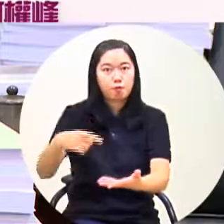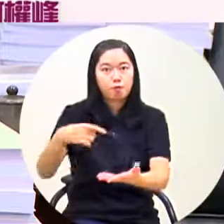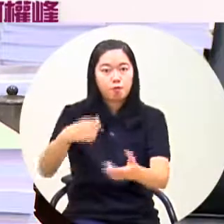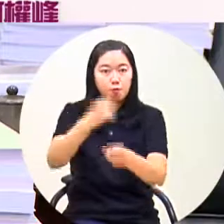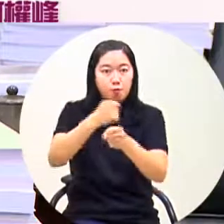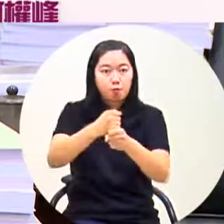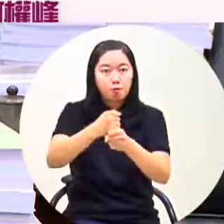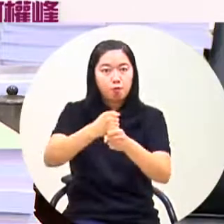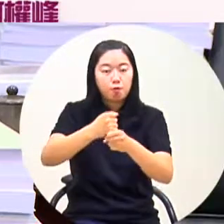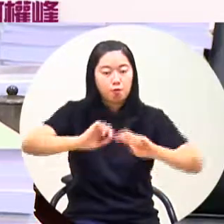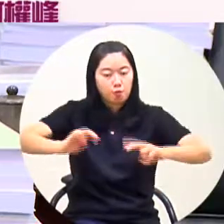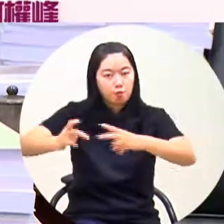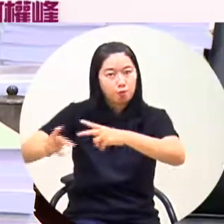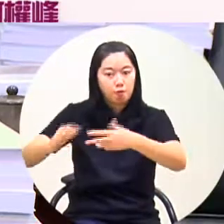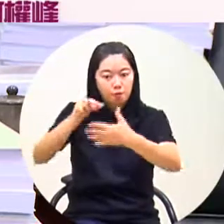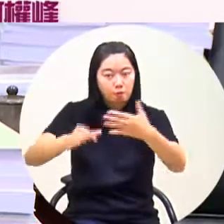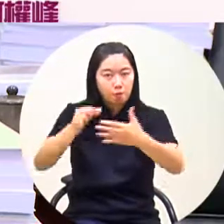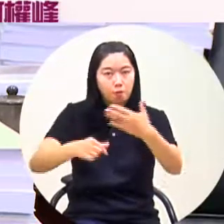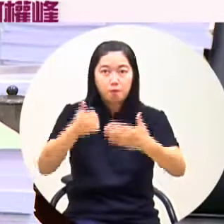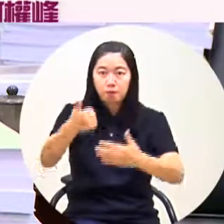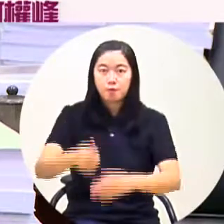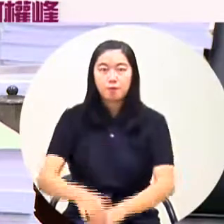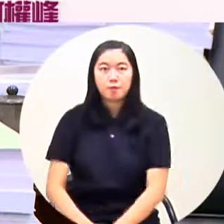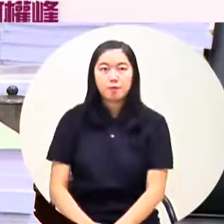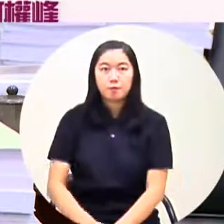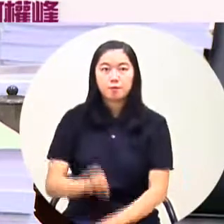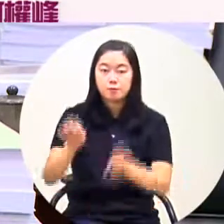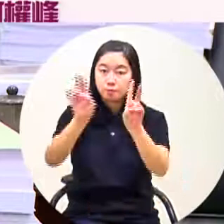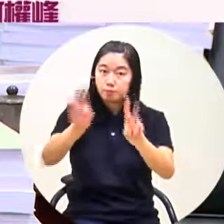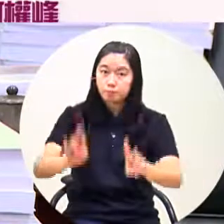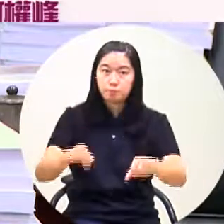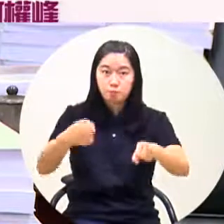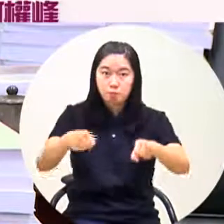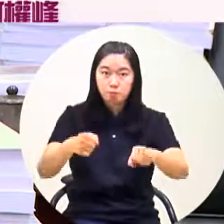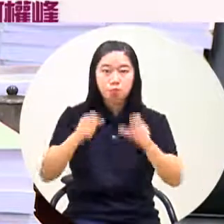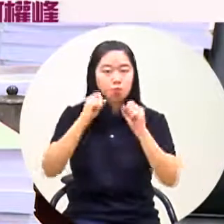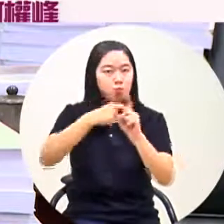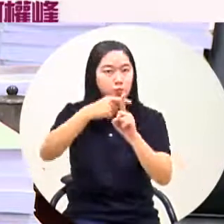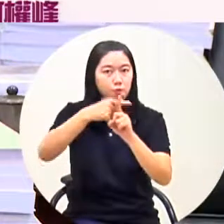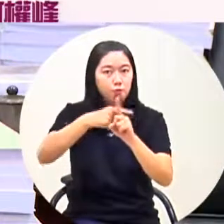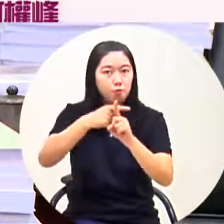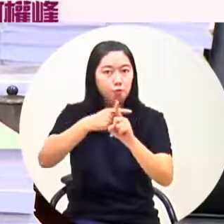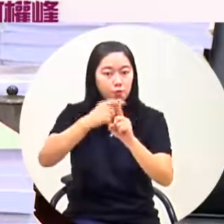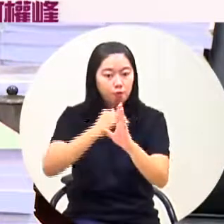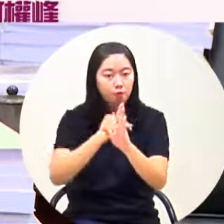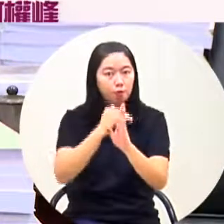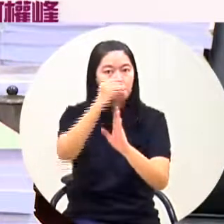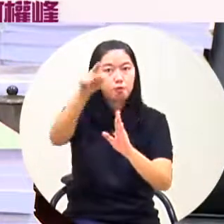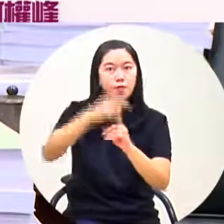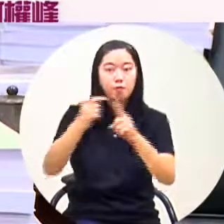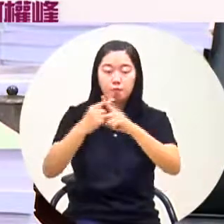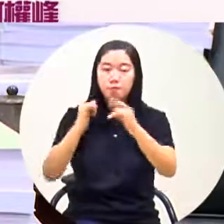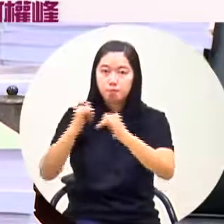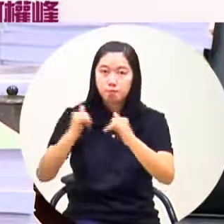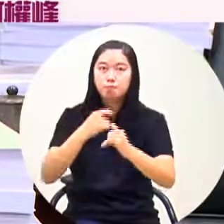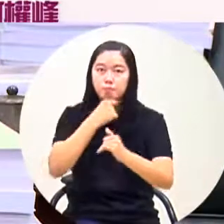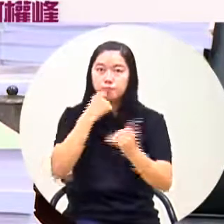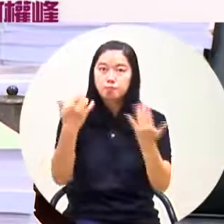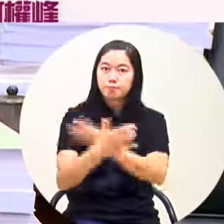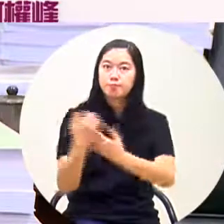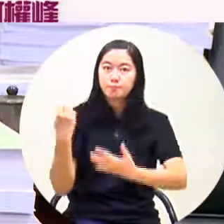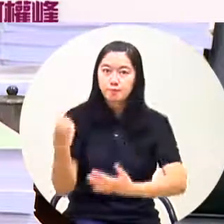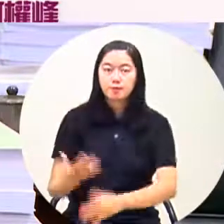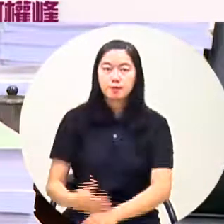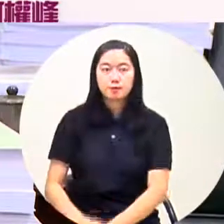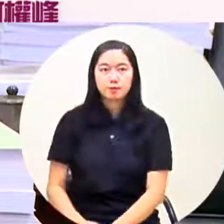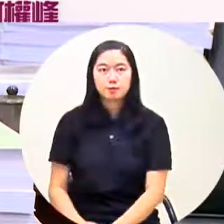完善。我想这个电动机车的品质越来越好，也是民众愿意汰换的这个部分。那高雄市我们之